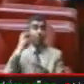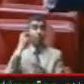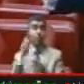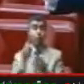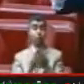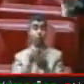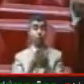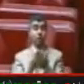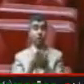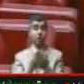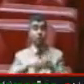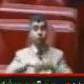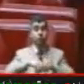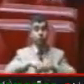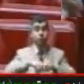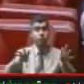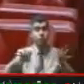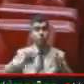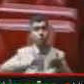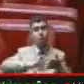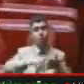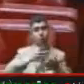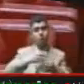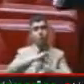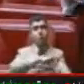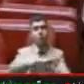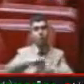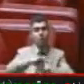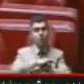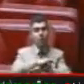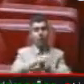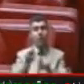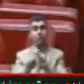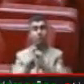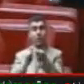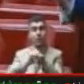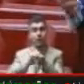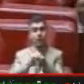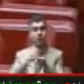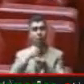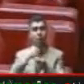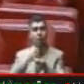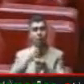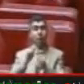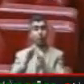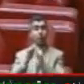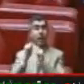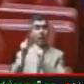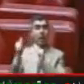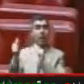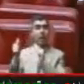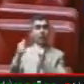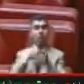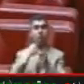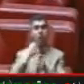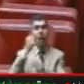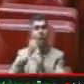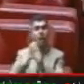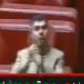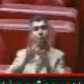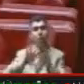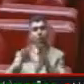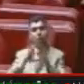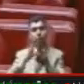إعادة الانتشار، في إعادة الانتقال، في حركة الموظفين، في تشجيع الموظفين، في فتح مسالك